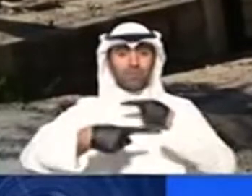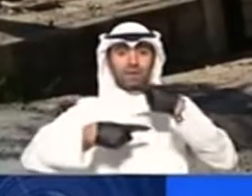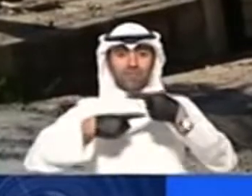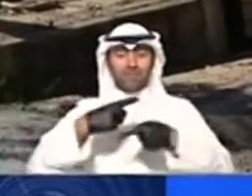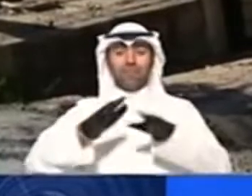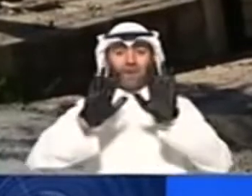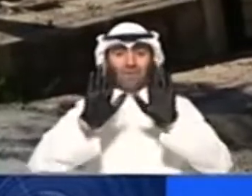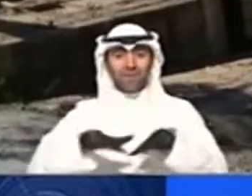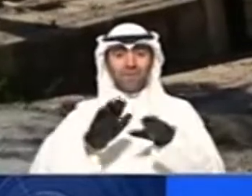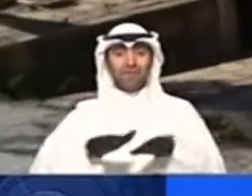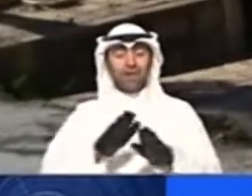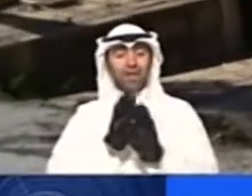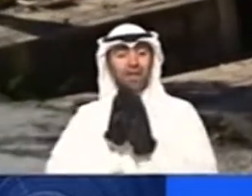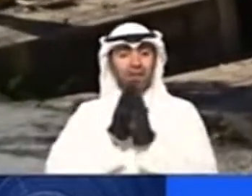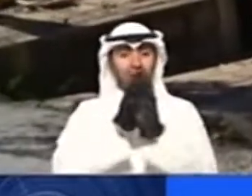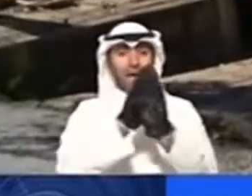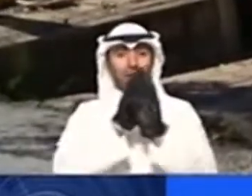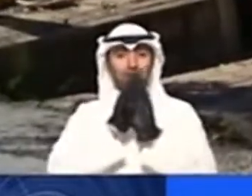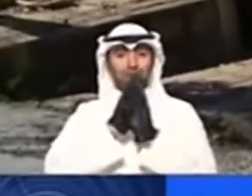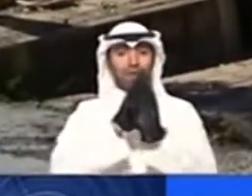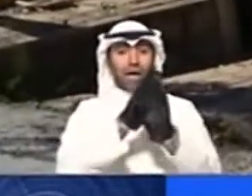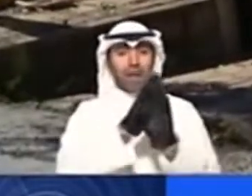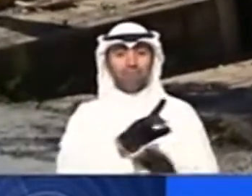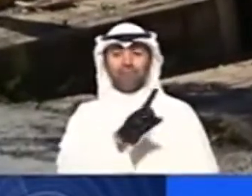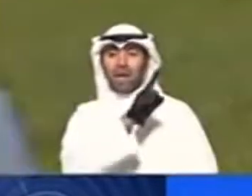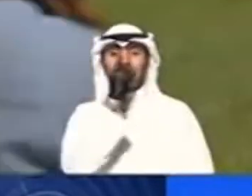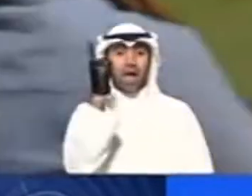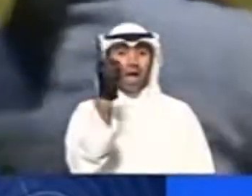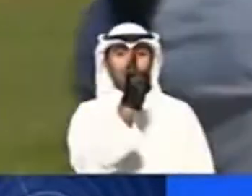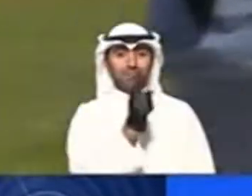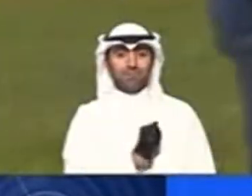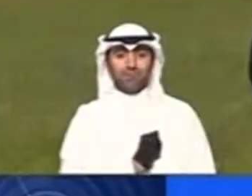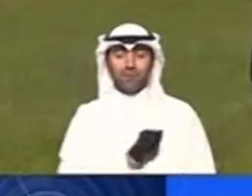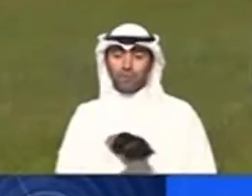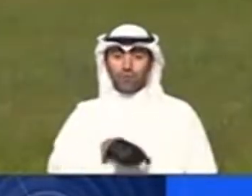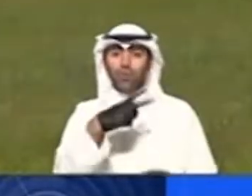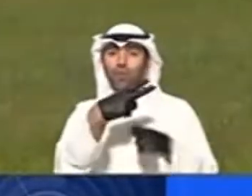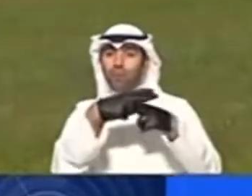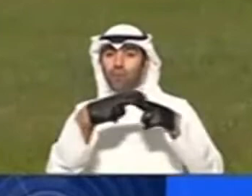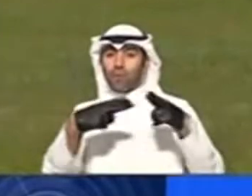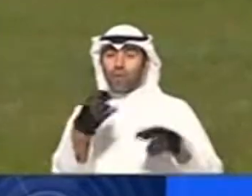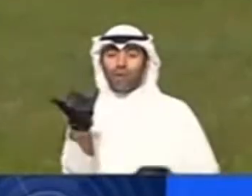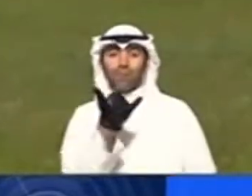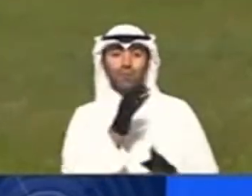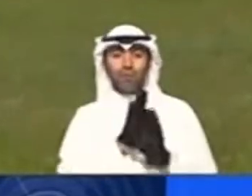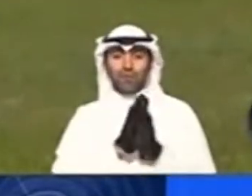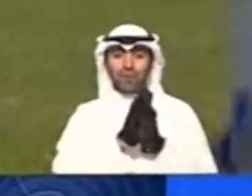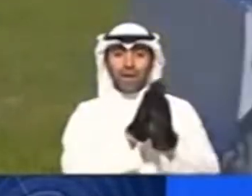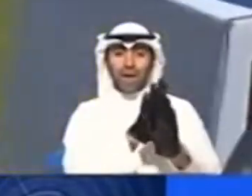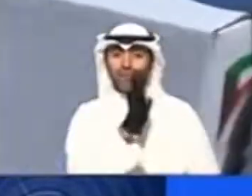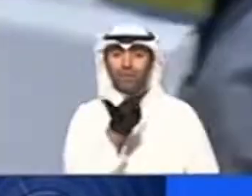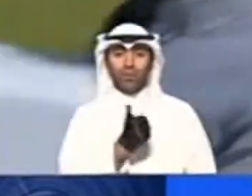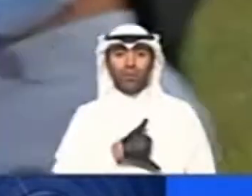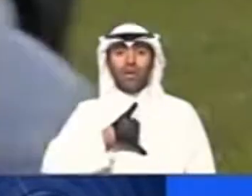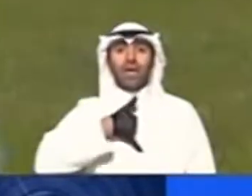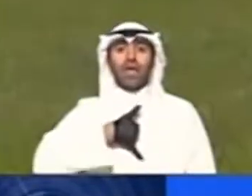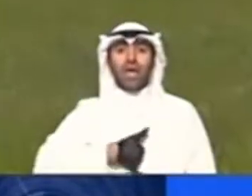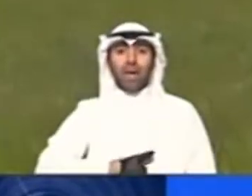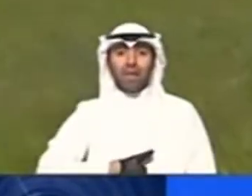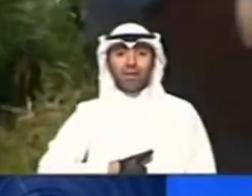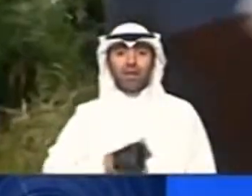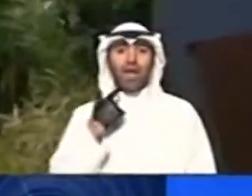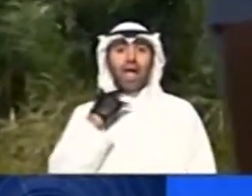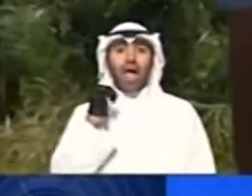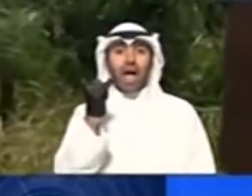المحتاجين في العالم. اليوم كان خير الكويت موجه إلى الإخوة اليمنيين والأشقاء العرب